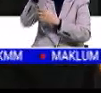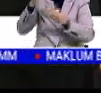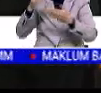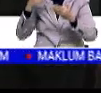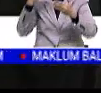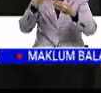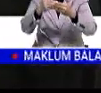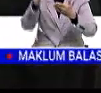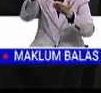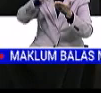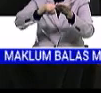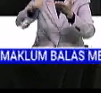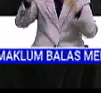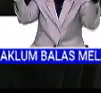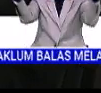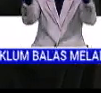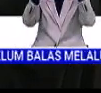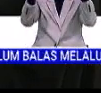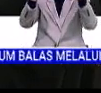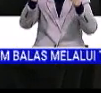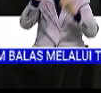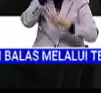seminggu sahaja lagi.